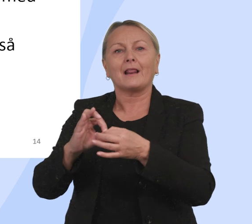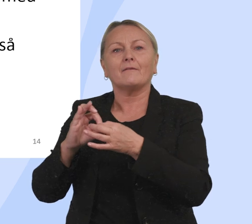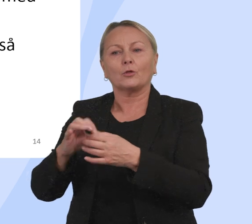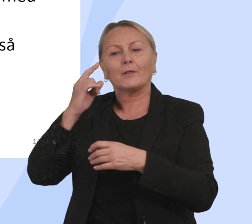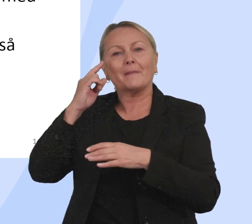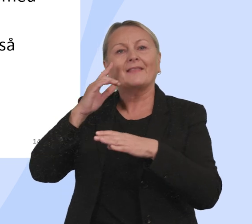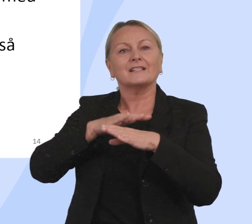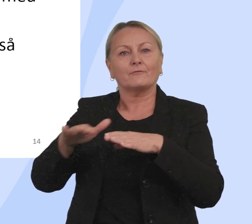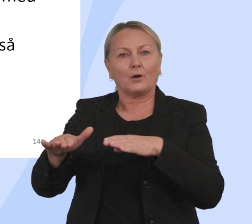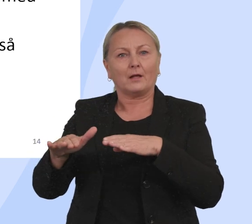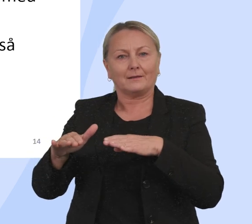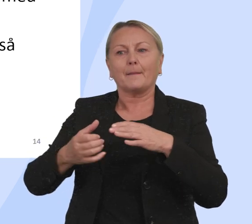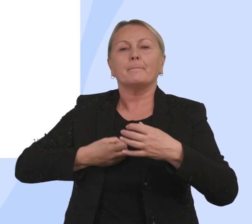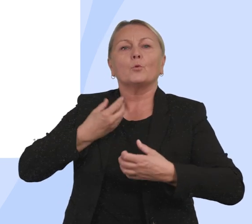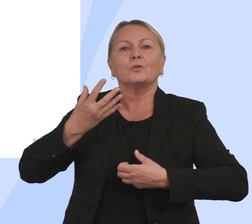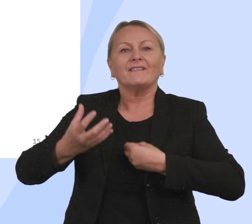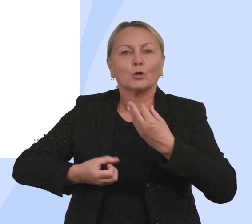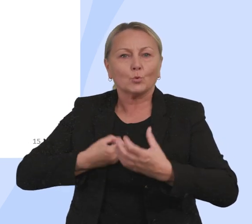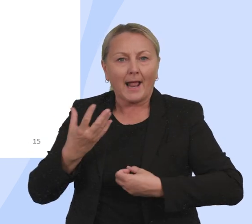motivationelle. Det er det, vi kan se.